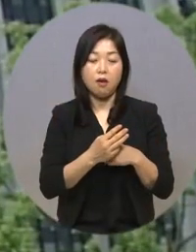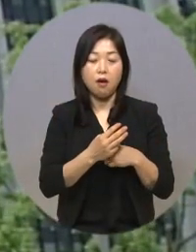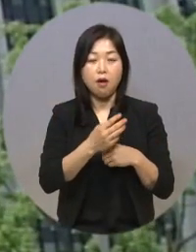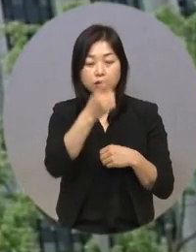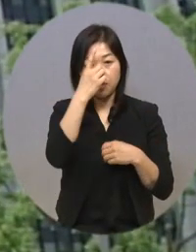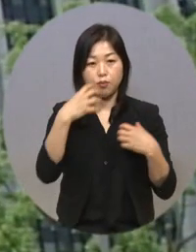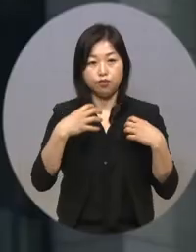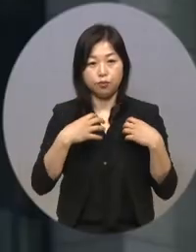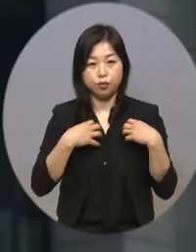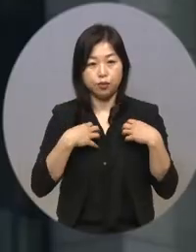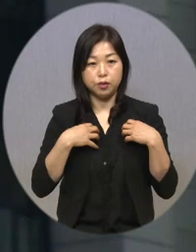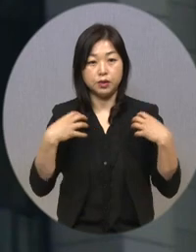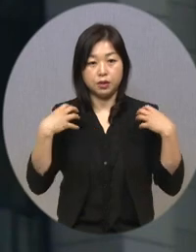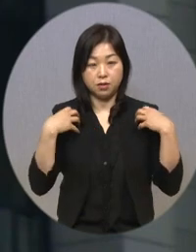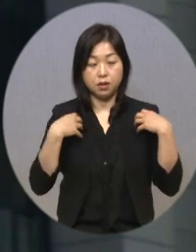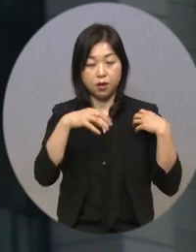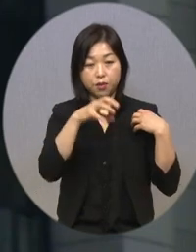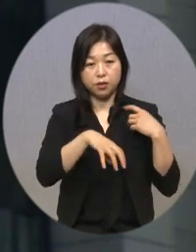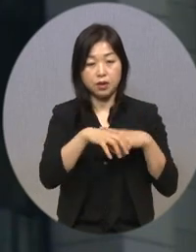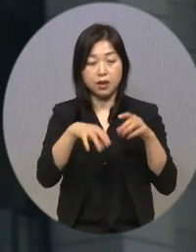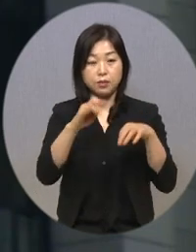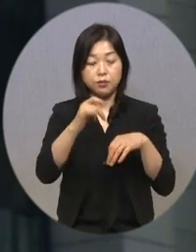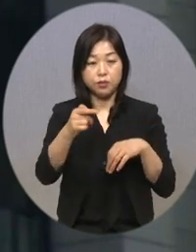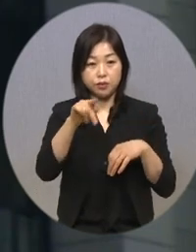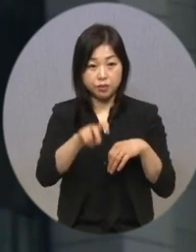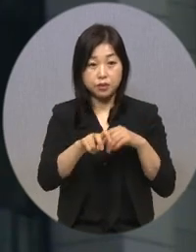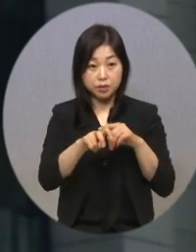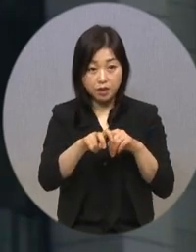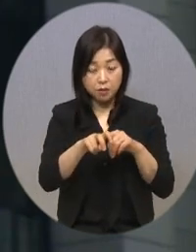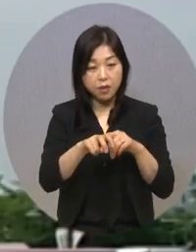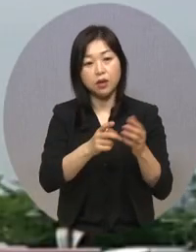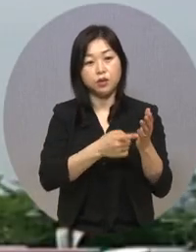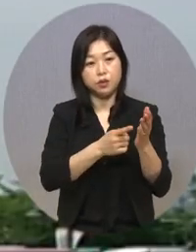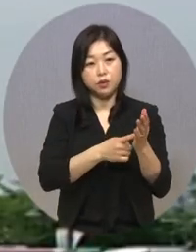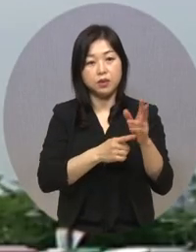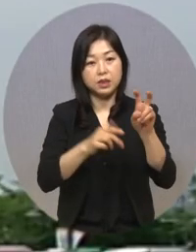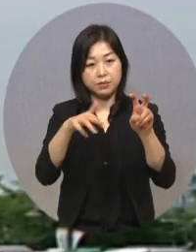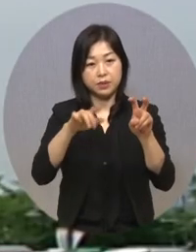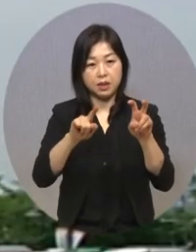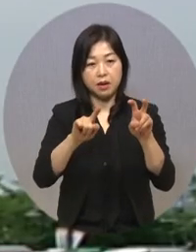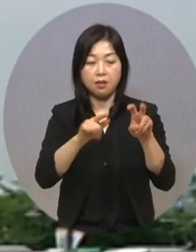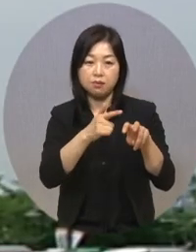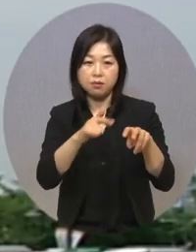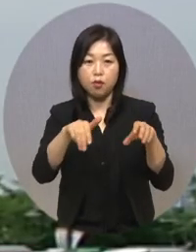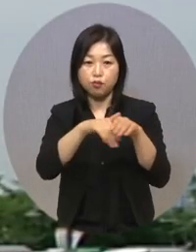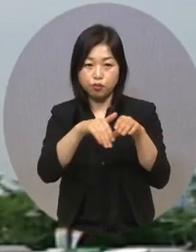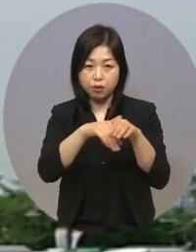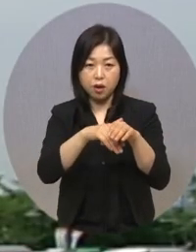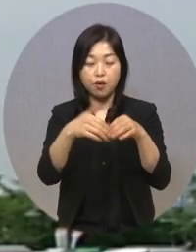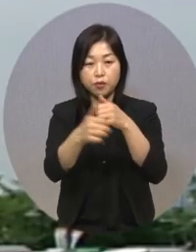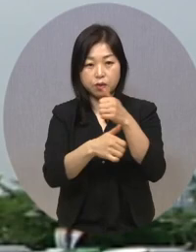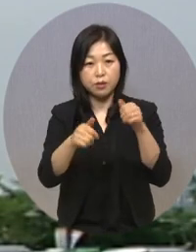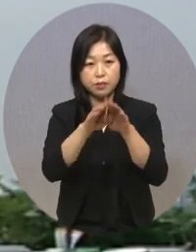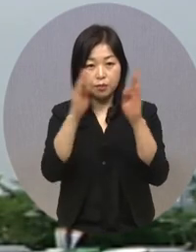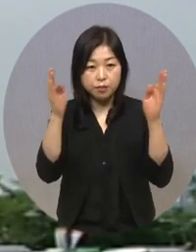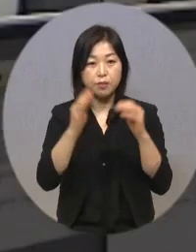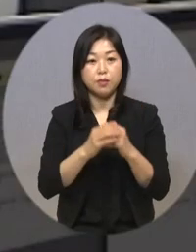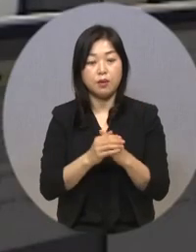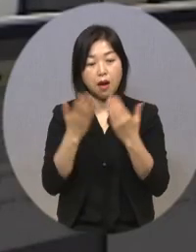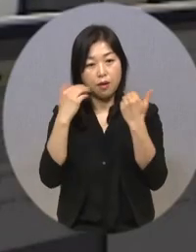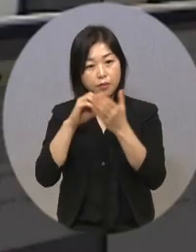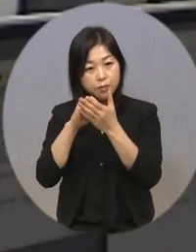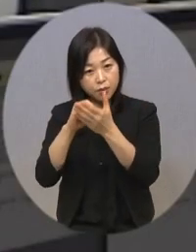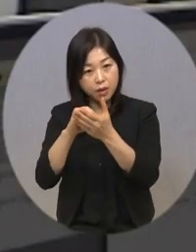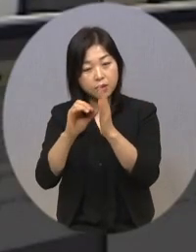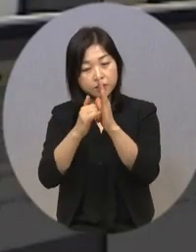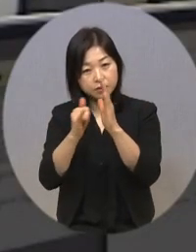김부겸 국무총리 주재로 제20차 다문화 가족 정책위원회를 열고 학령기 다문화 가족 자녀 포용 지원